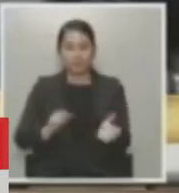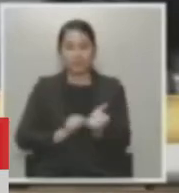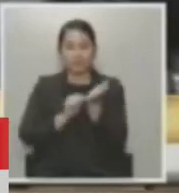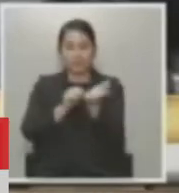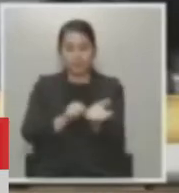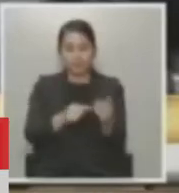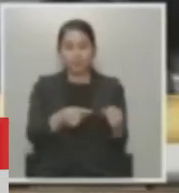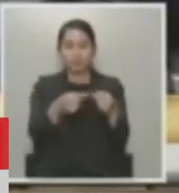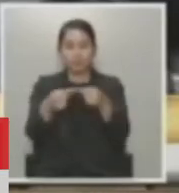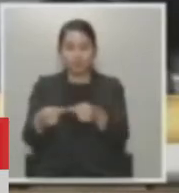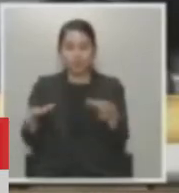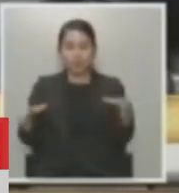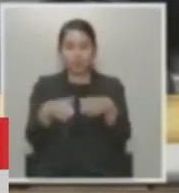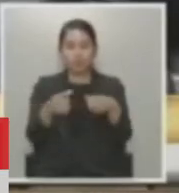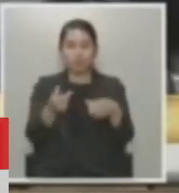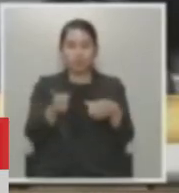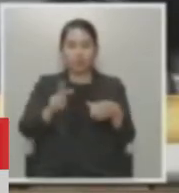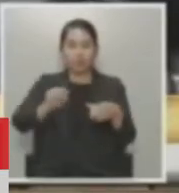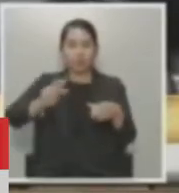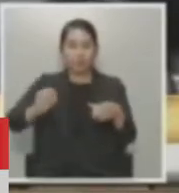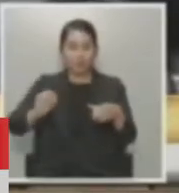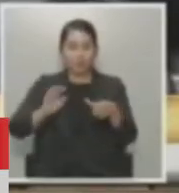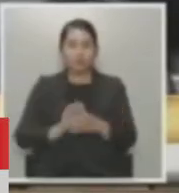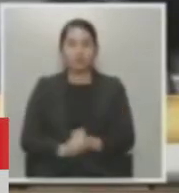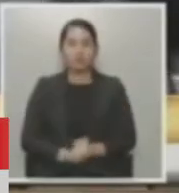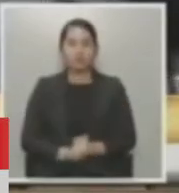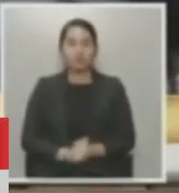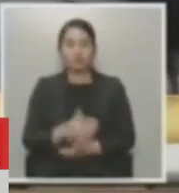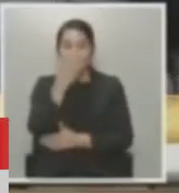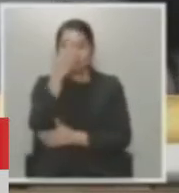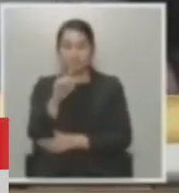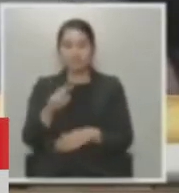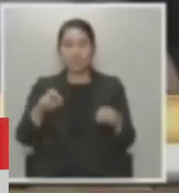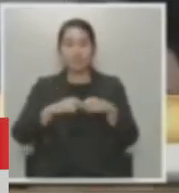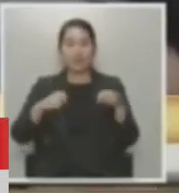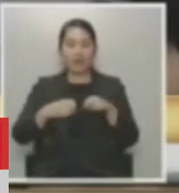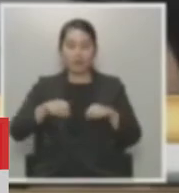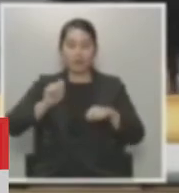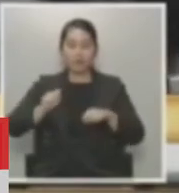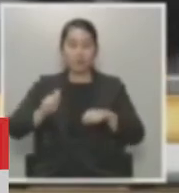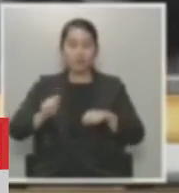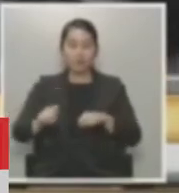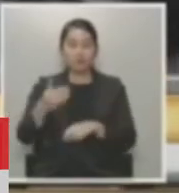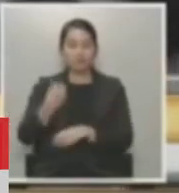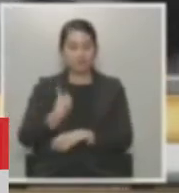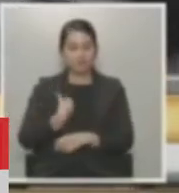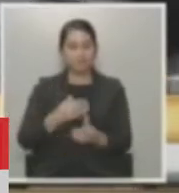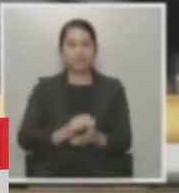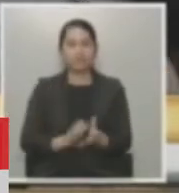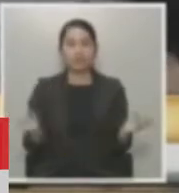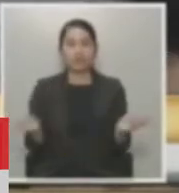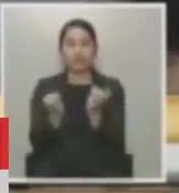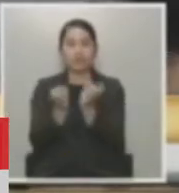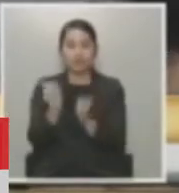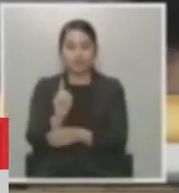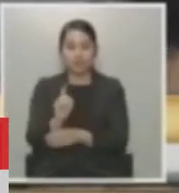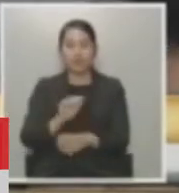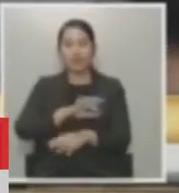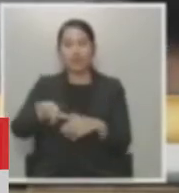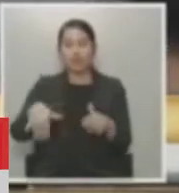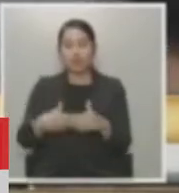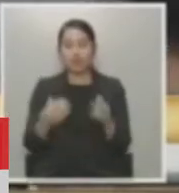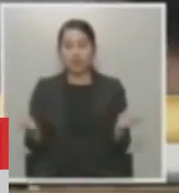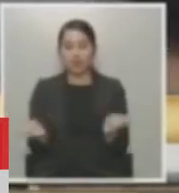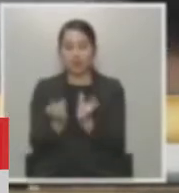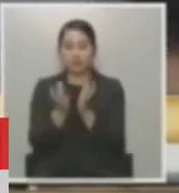แนะต่างๆให้กับรัฐบาลเพราะถือว่าเป็นปัญหาที่เร่งด่วนมากๆแล้วก็กระทบกับพวกเราไม่